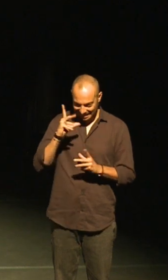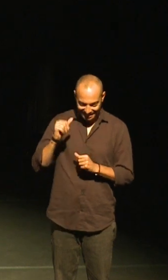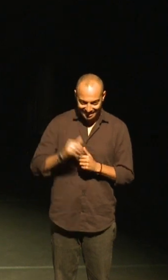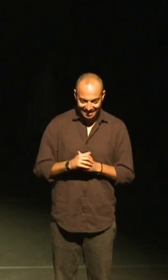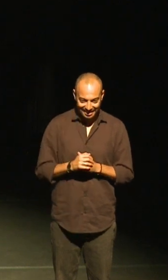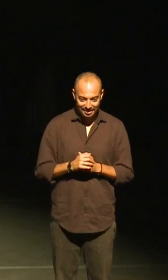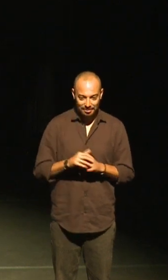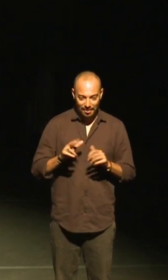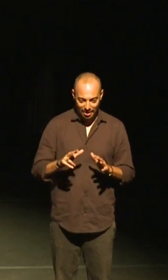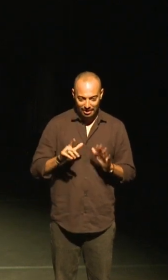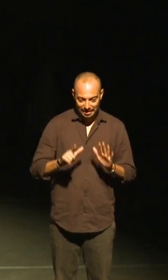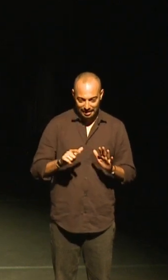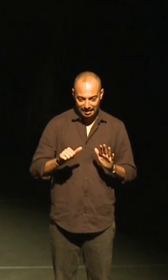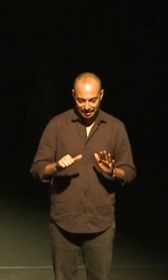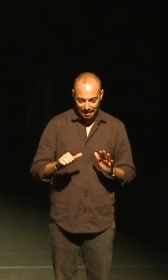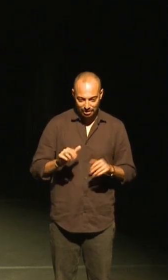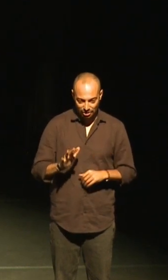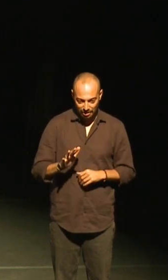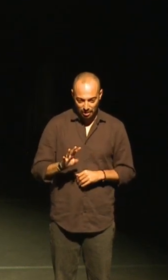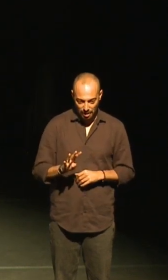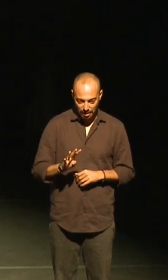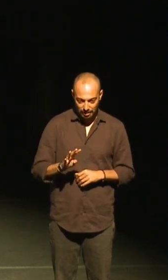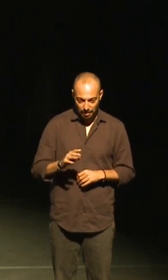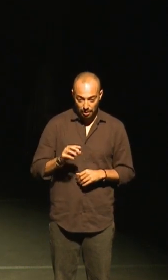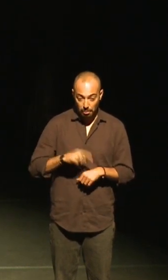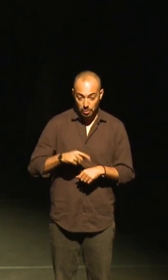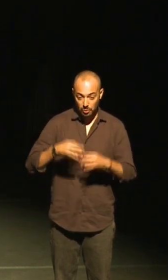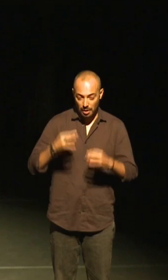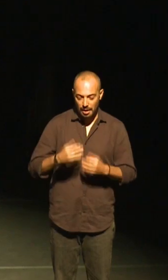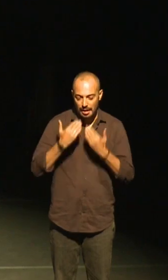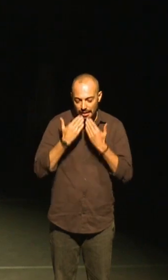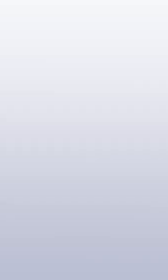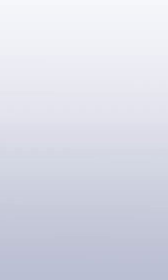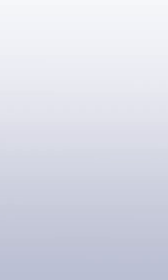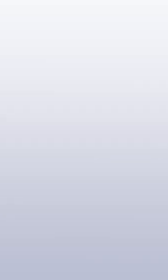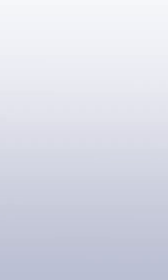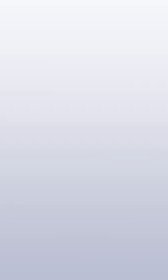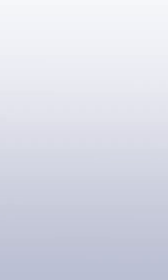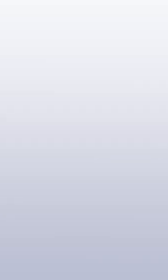00987 puntualissimi grazie davvero e buon forum